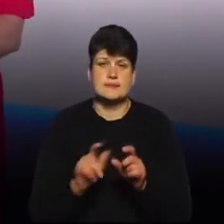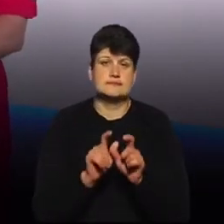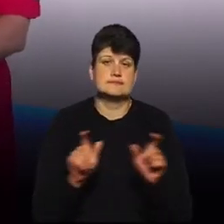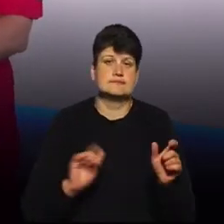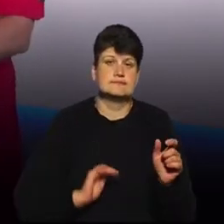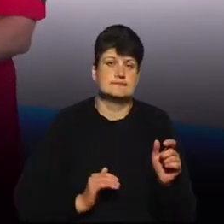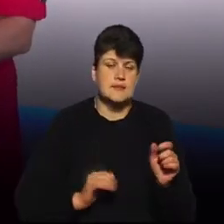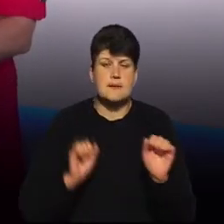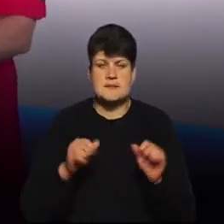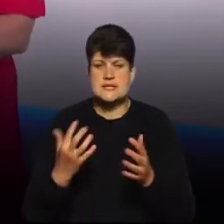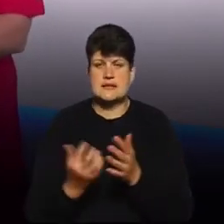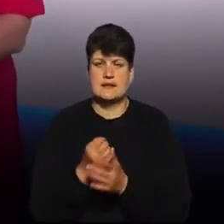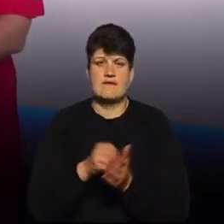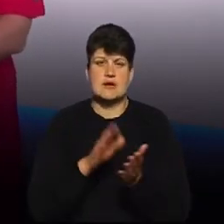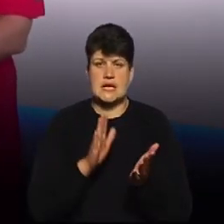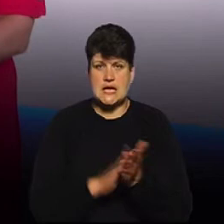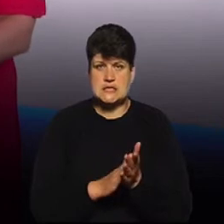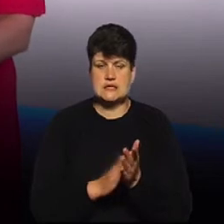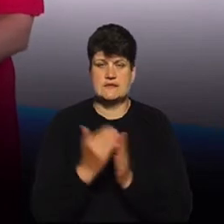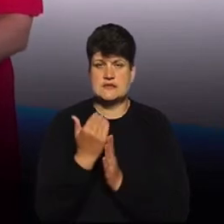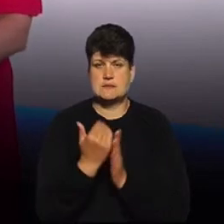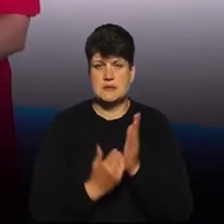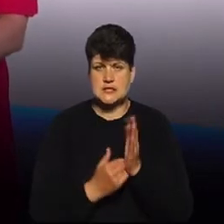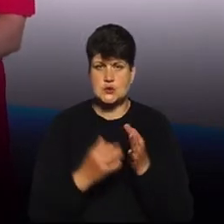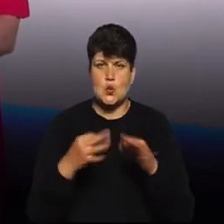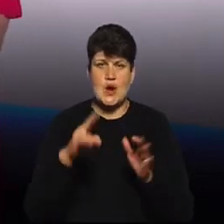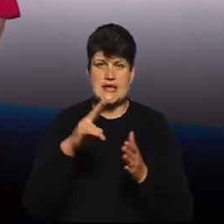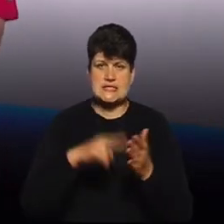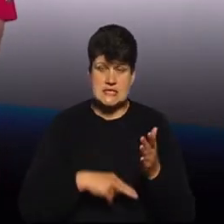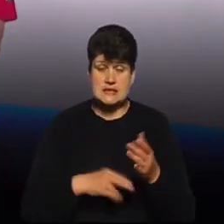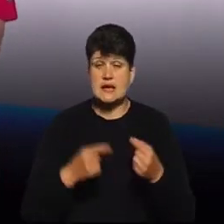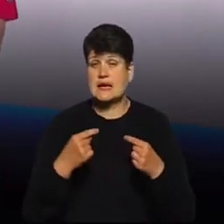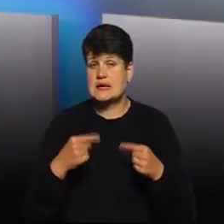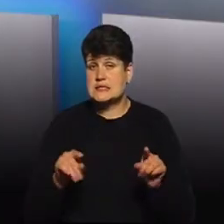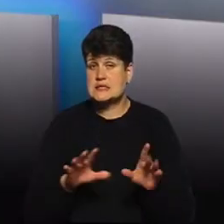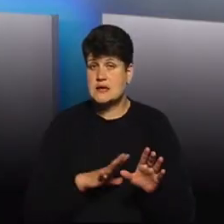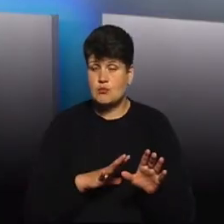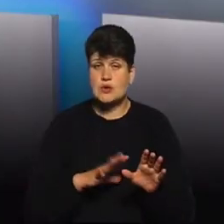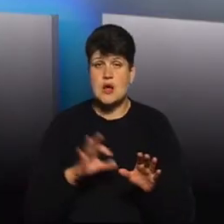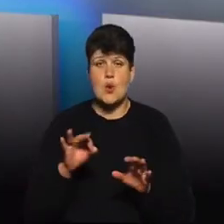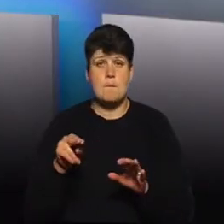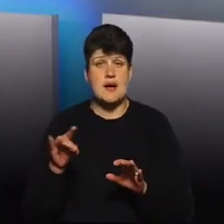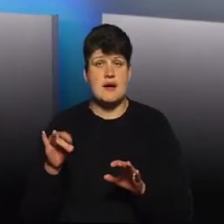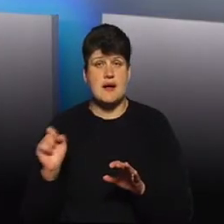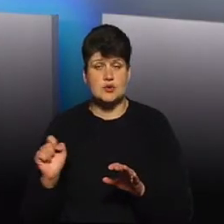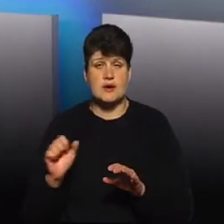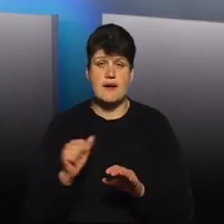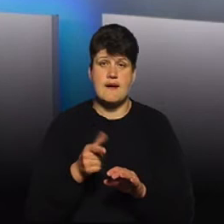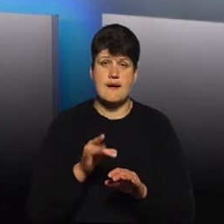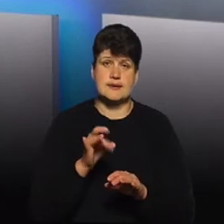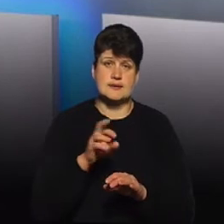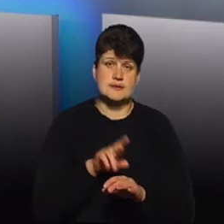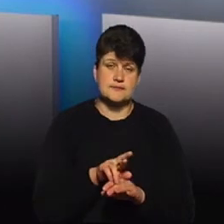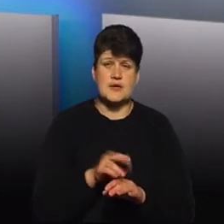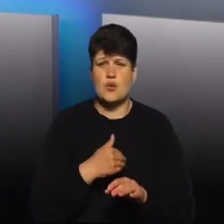реєстрі в списку ліцензіатів. Такі ліцензії вже були. Різниця була тільки операторська ліцензія і агентська ліцензія. Я хочу додати більше,